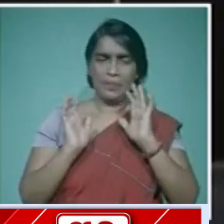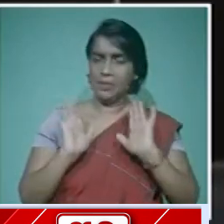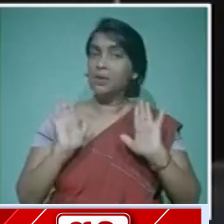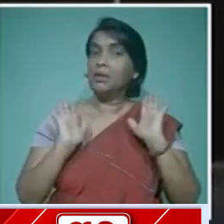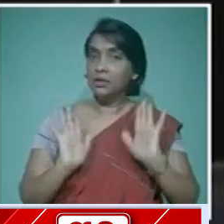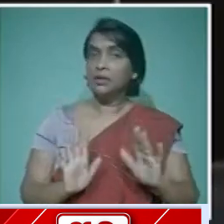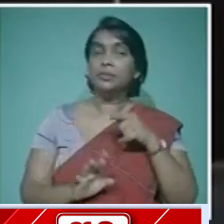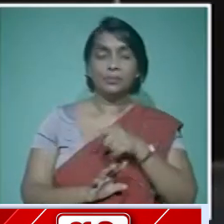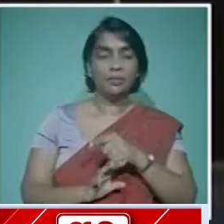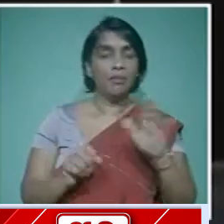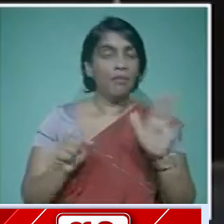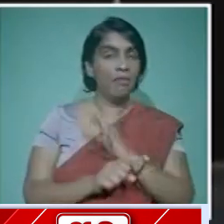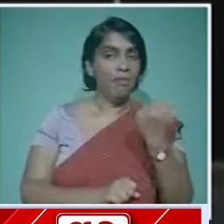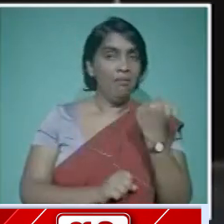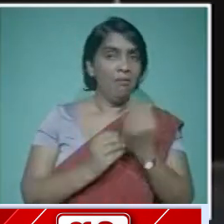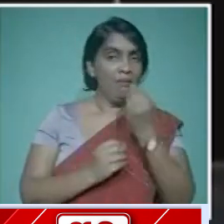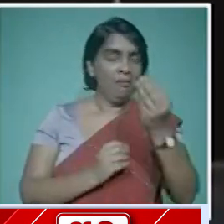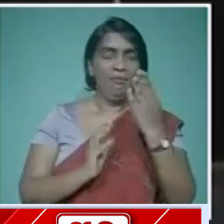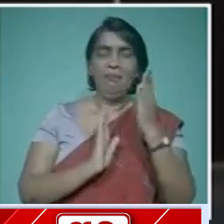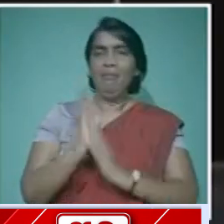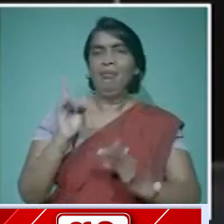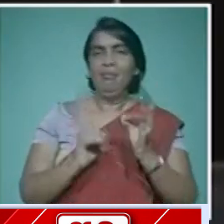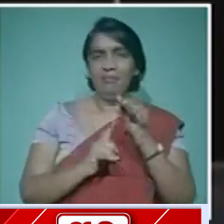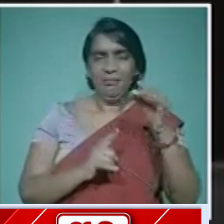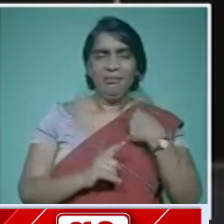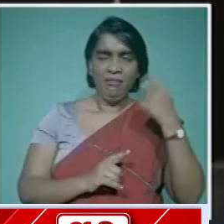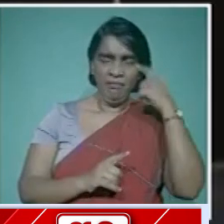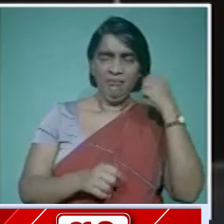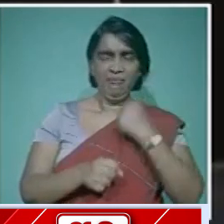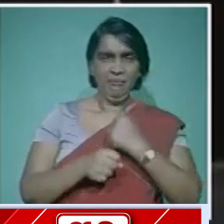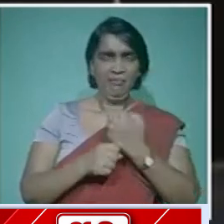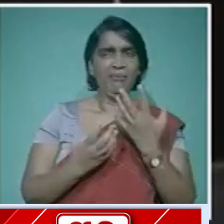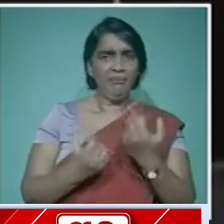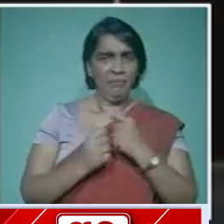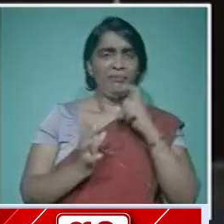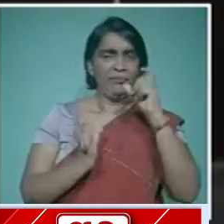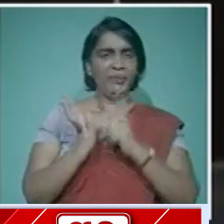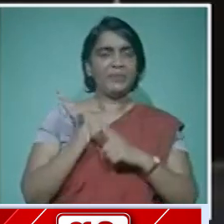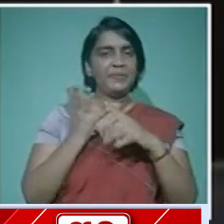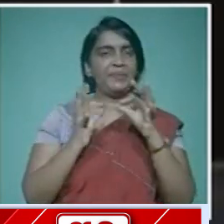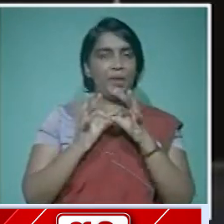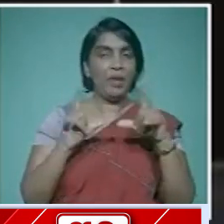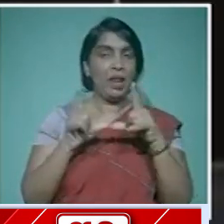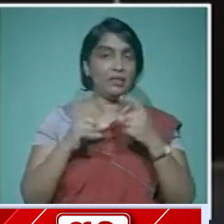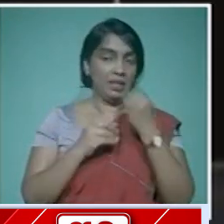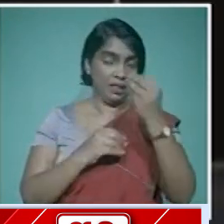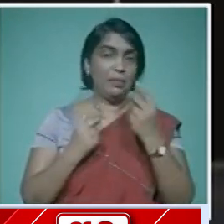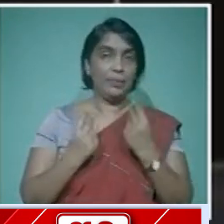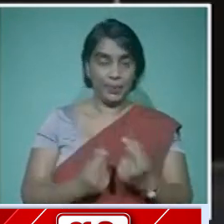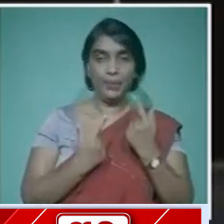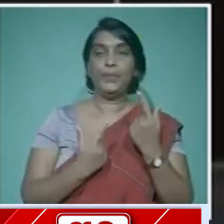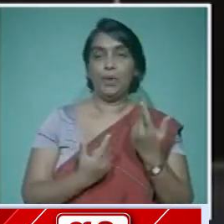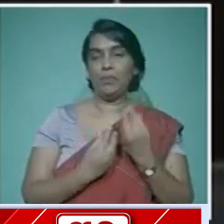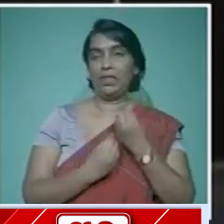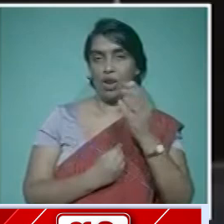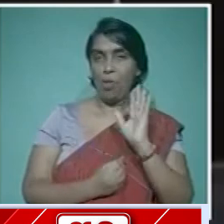මෙතන සම්පූර්ණයෙන්ම බලය දෙන්න ඇමතිවරයා. අපි දන්නවා රජයට අවශ්‍යයි කියලා කැසිනෝ එකේ වහම ලයිසන් එක දෙන්න ඒක තමයි හදිස්සියම ගෙනල්ලා